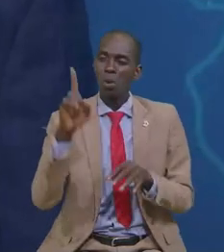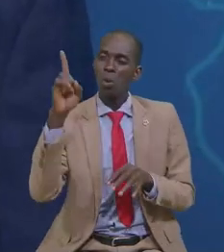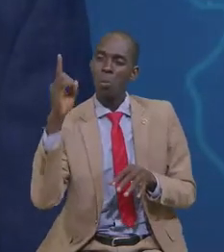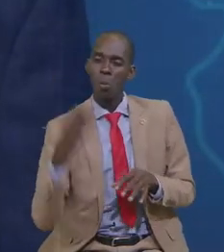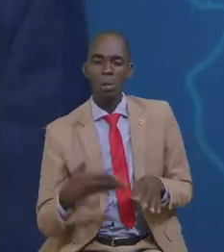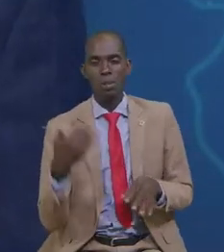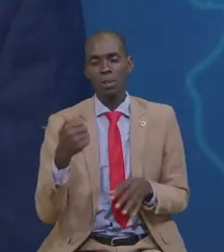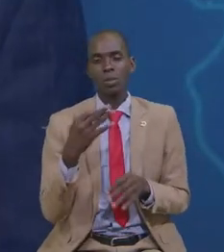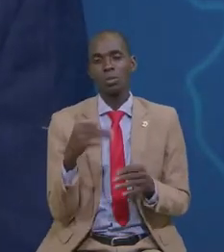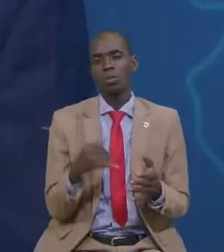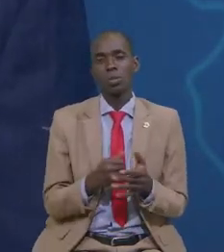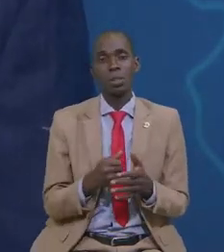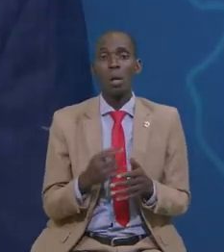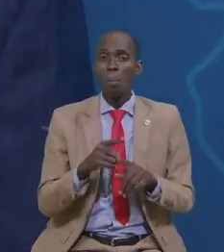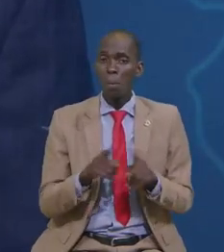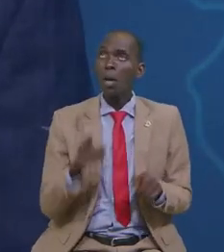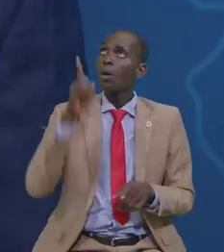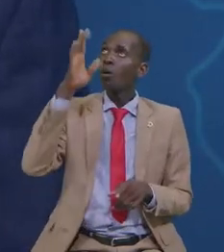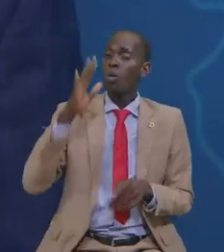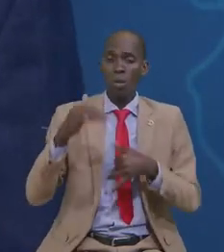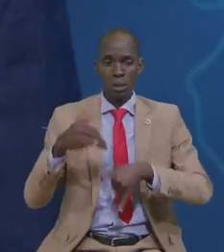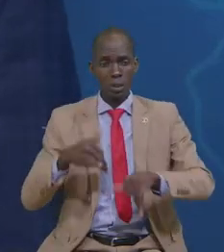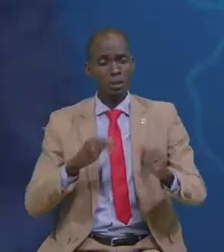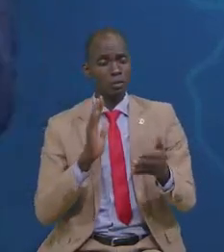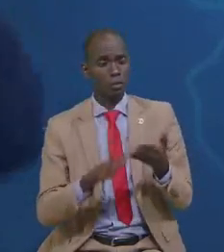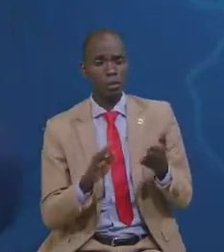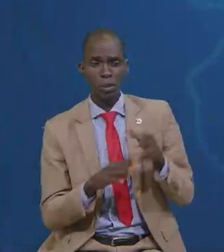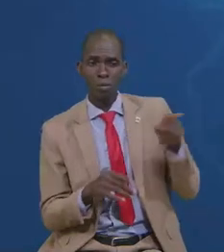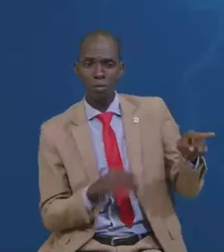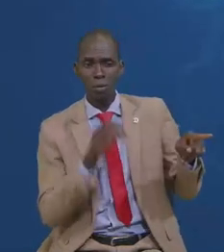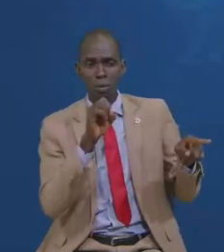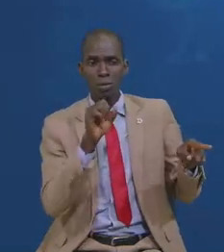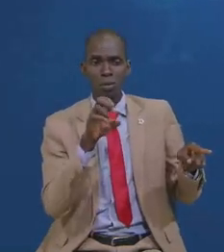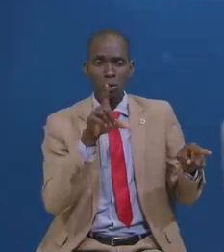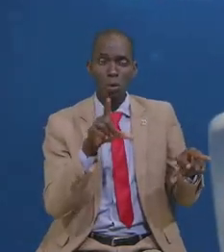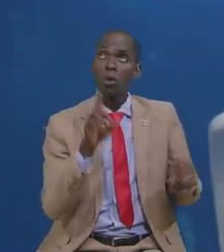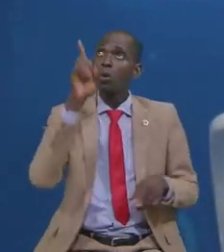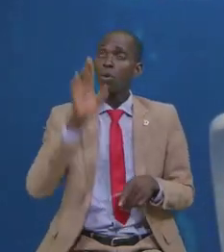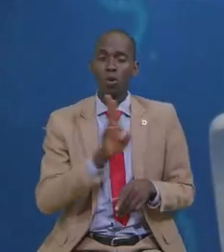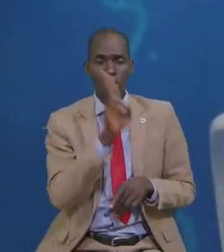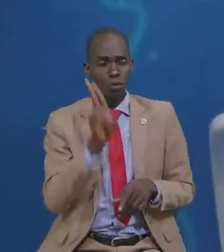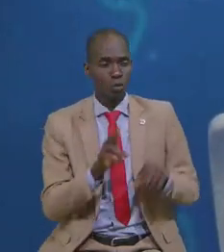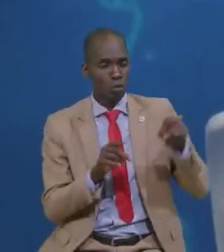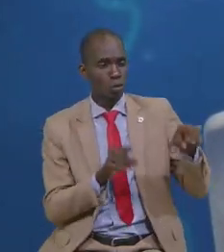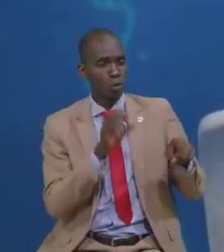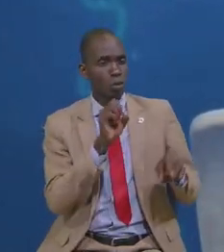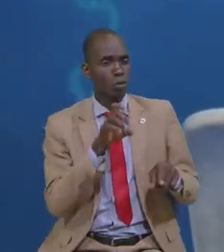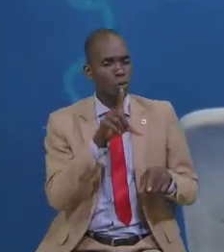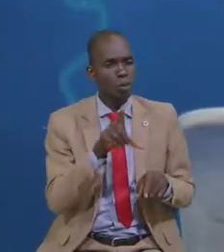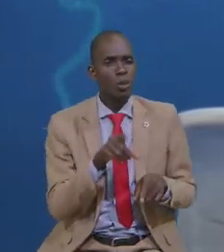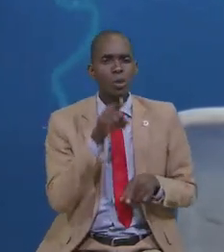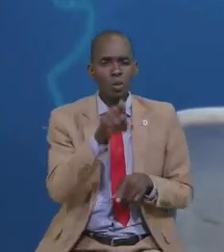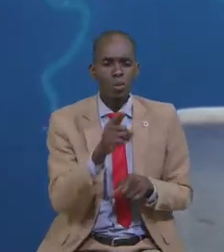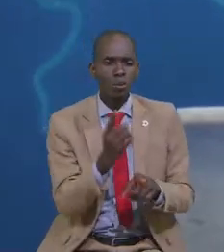avait fait, et Dieu lui avait pardonné, et Dieu l'a utilisé. À vous de